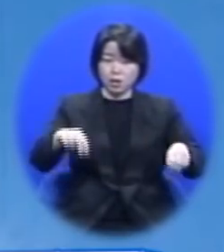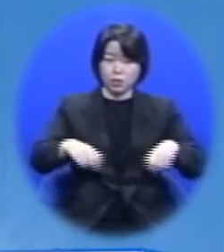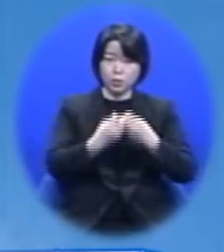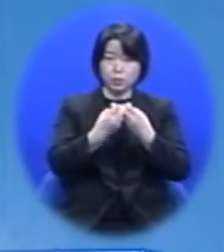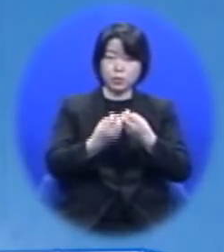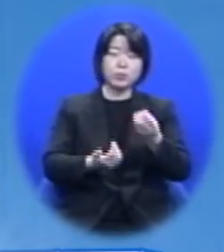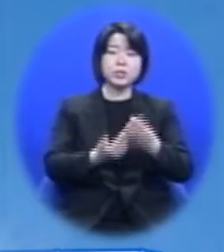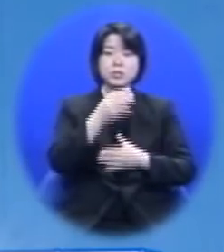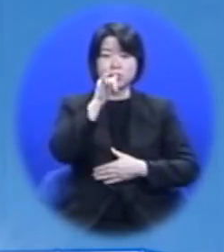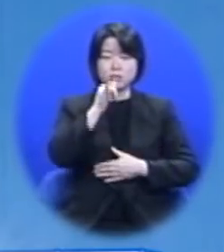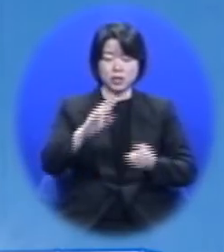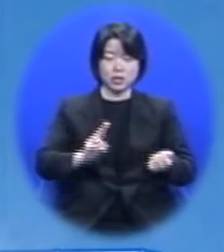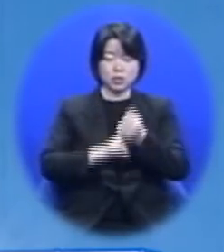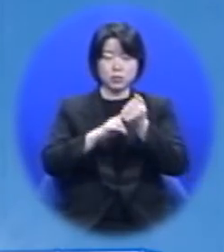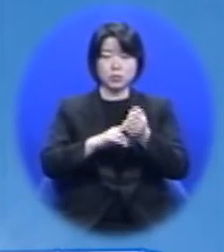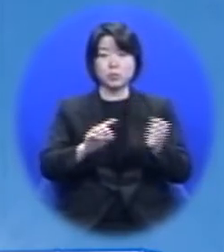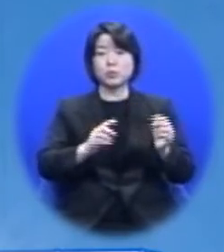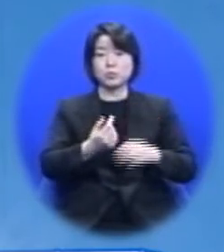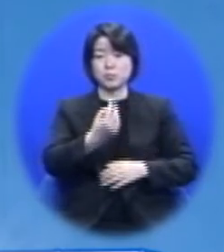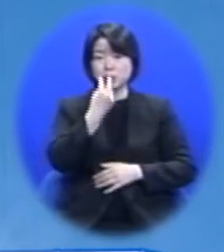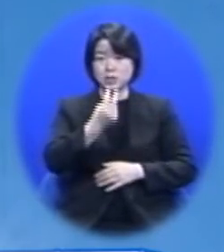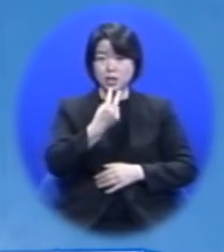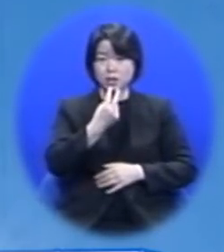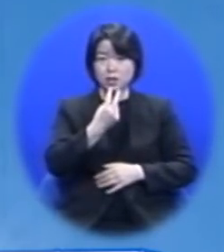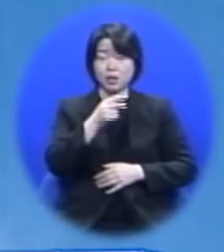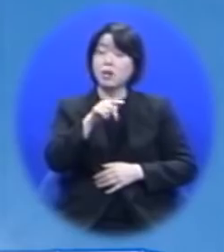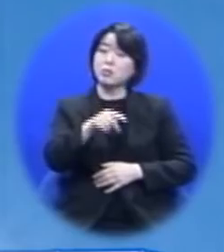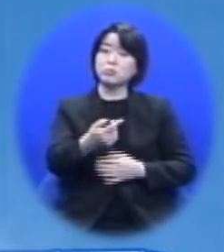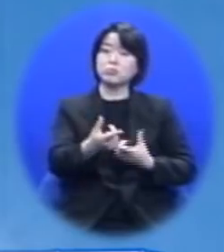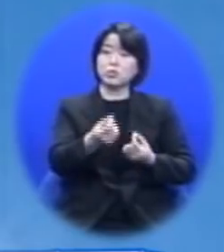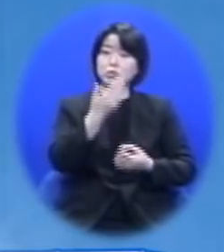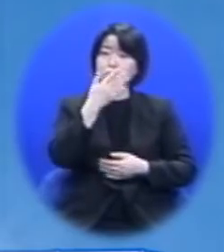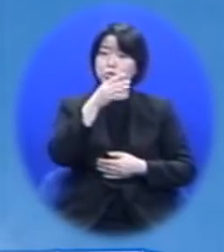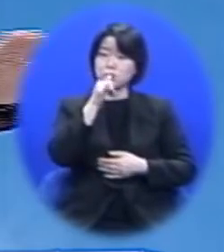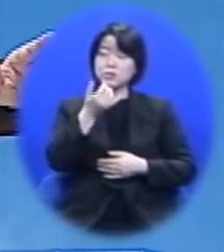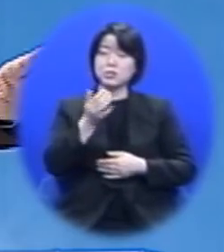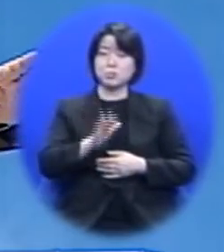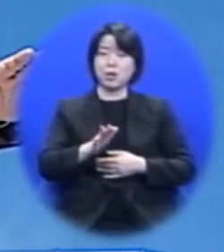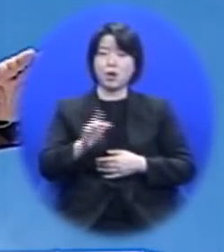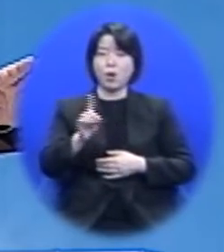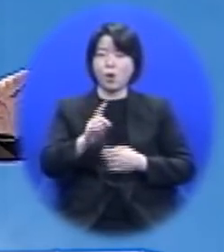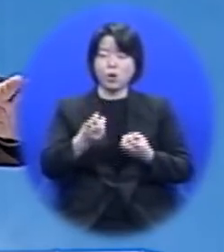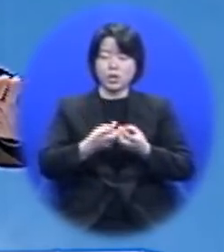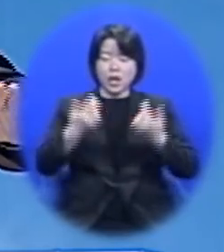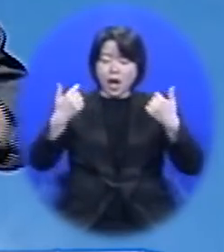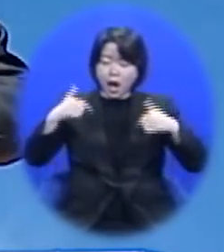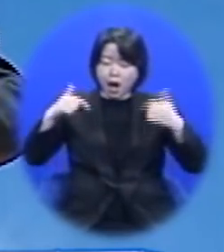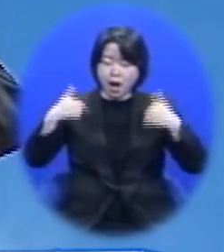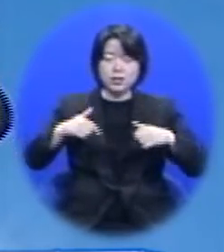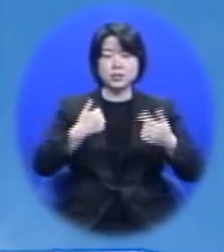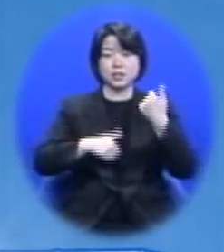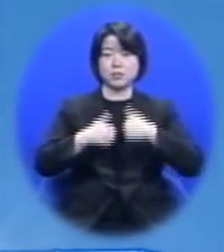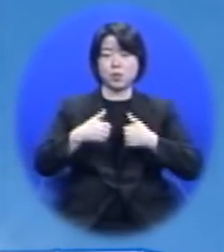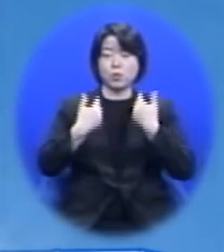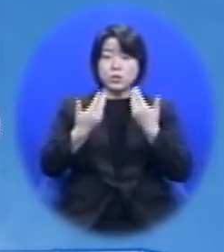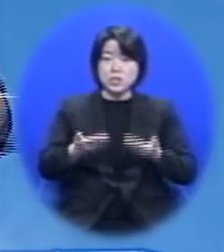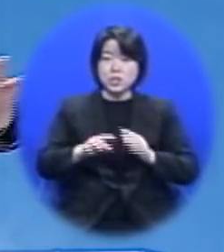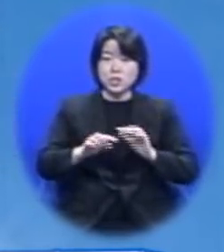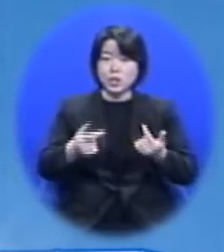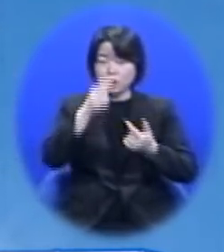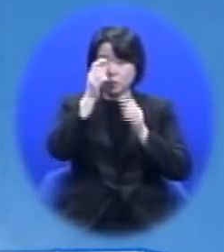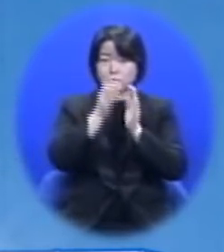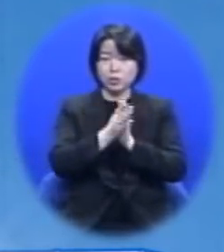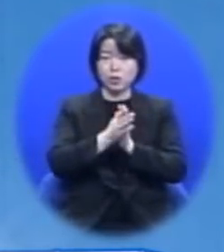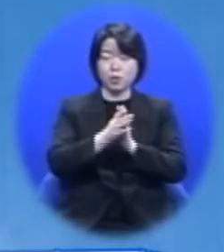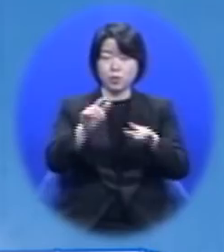그냥 살았다든지, 그럴 수도 있긴 하지만, 어떻게 항상 기뻐하고, 어떻게 쉬지 않고 기도하고